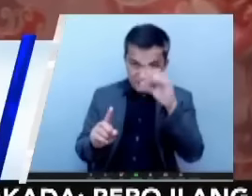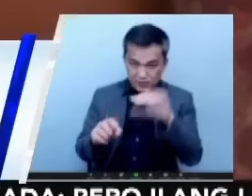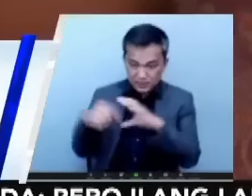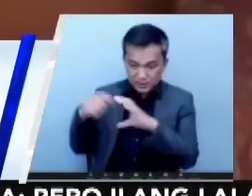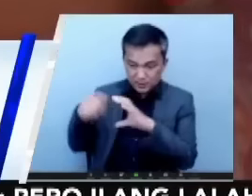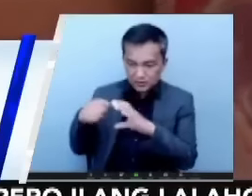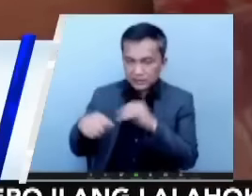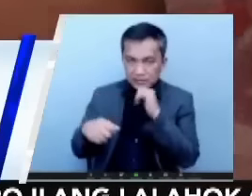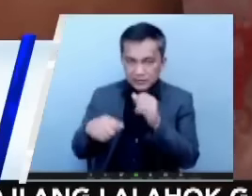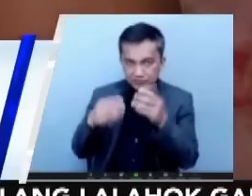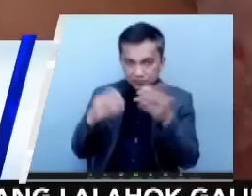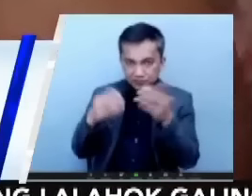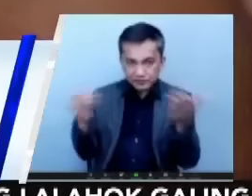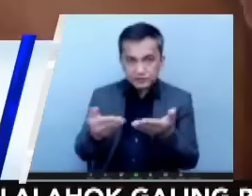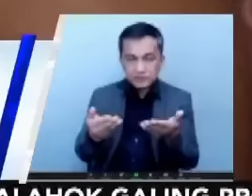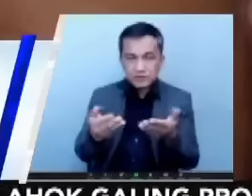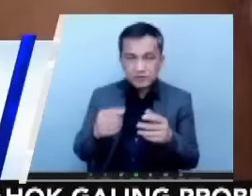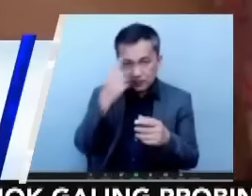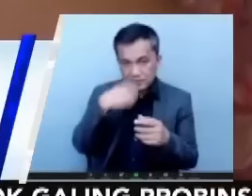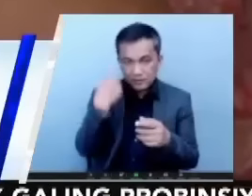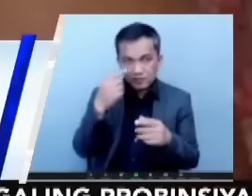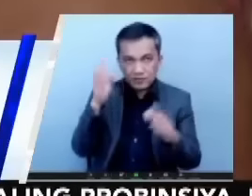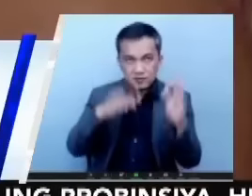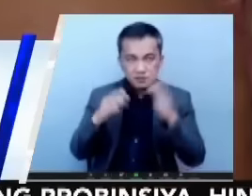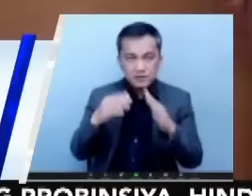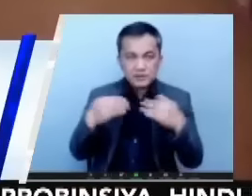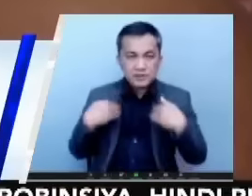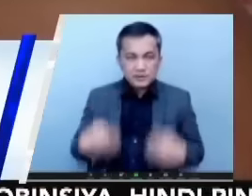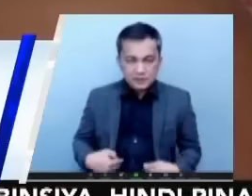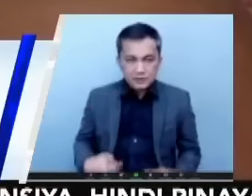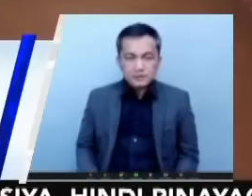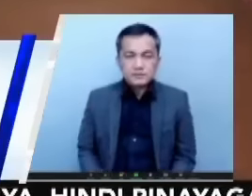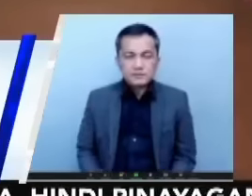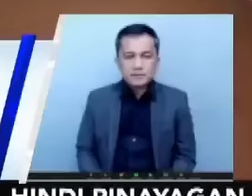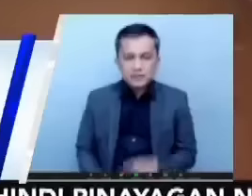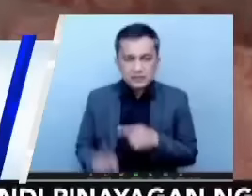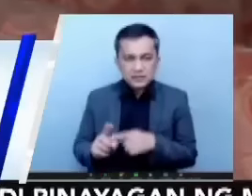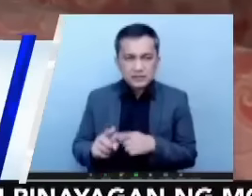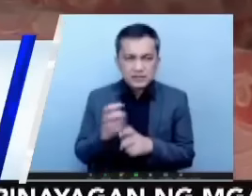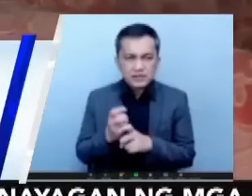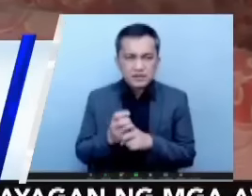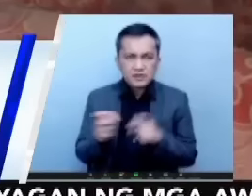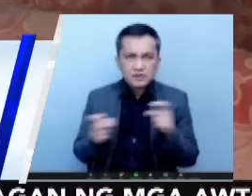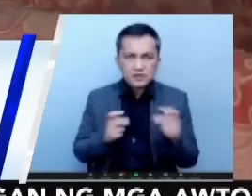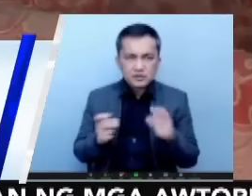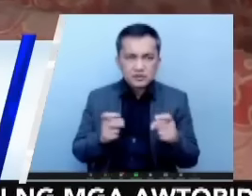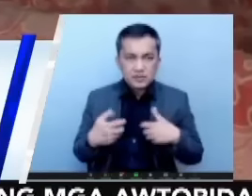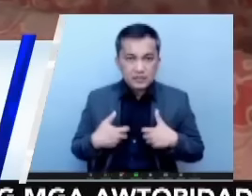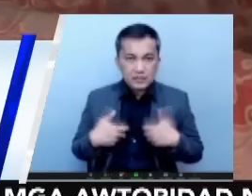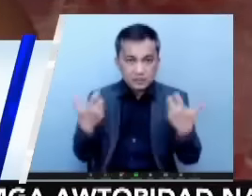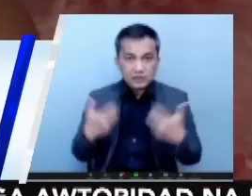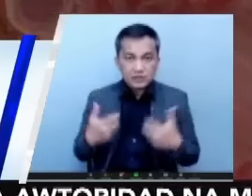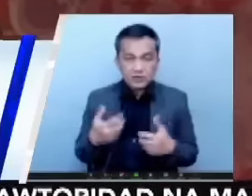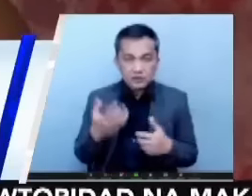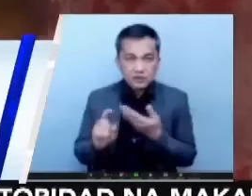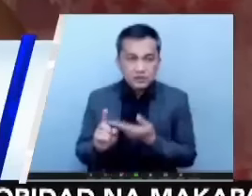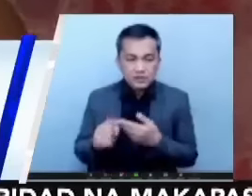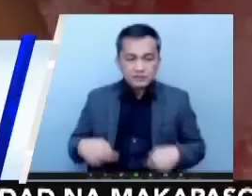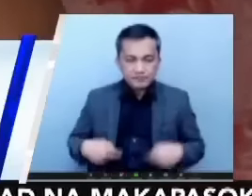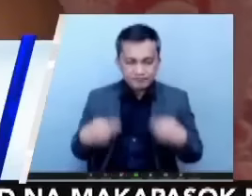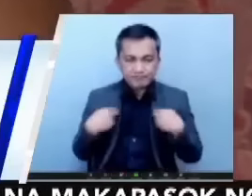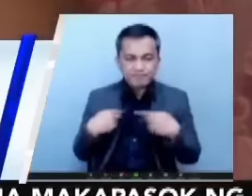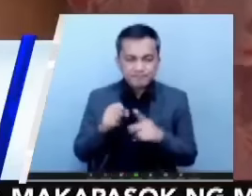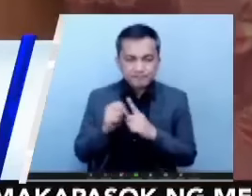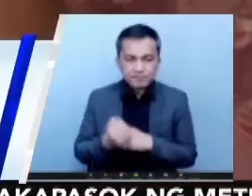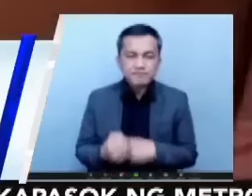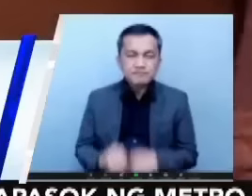muka dahil sa problema sa kalusugan. Nahihirapan siyang kontrolin ang kanyang galit dahil sa kanyang health condition. Maraming away para